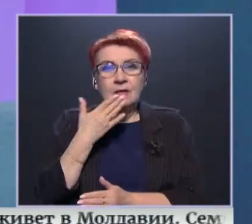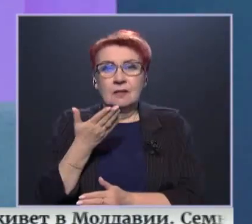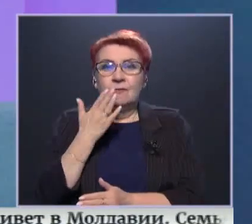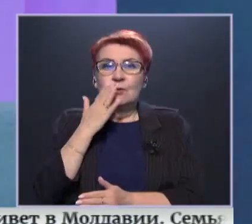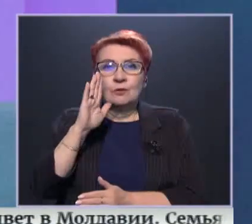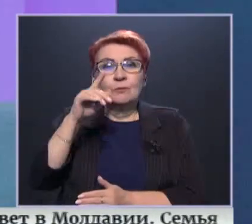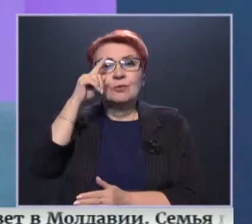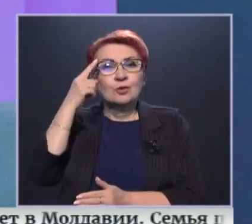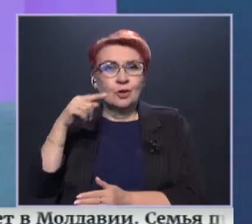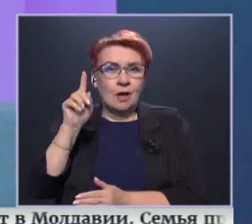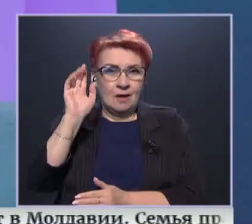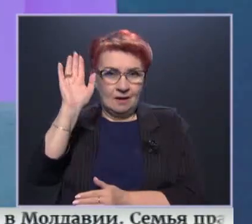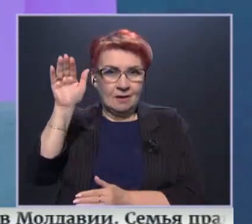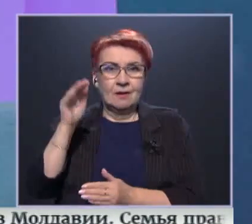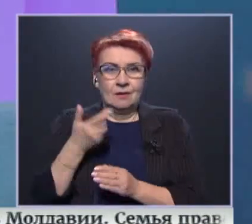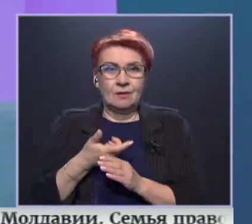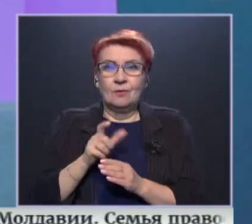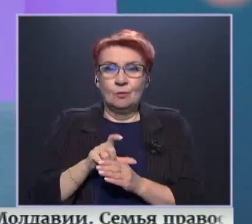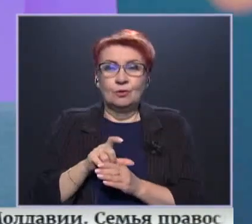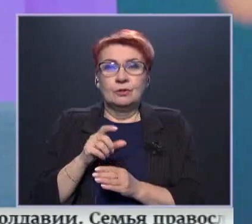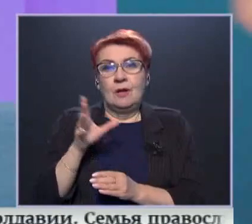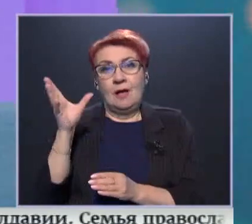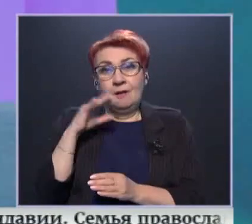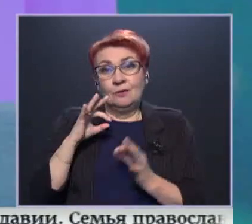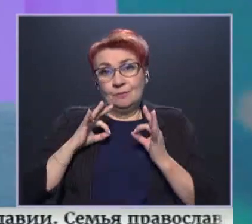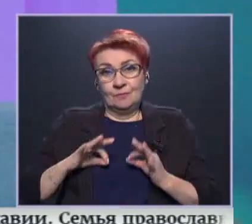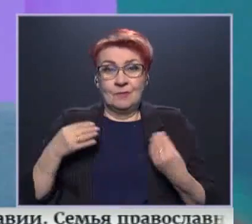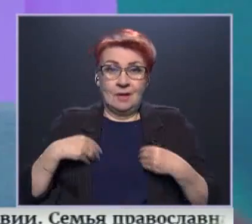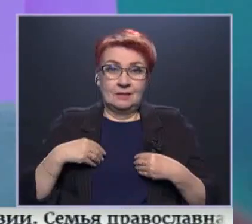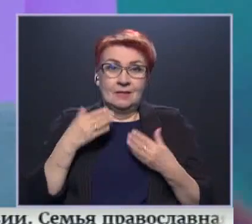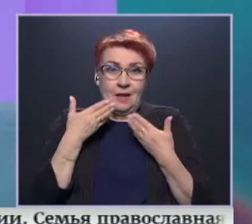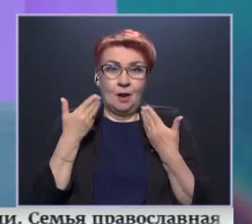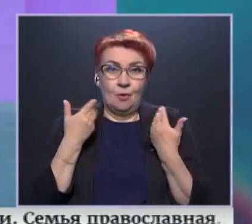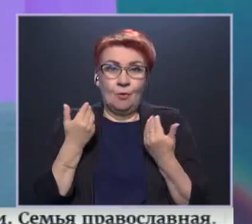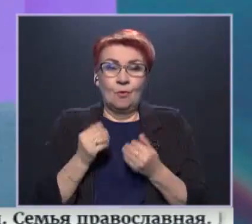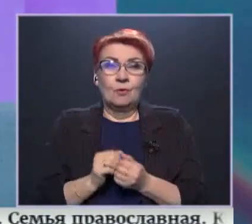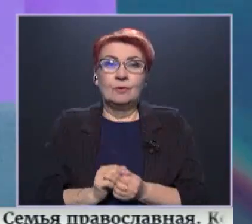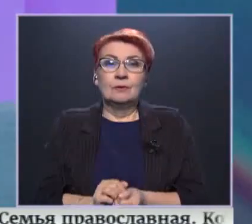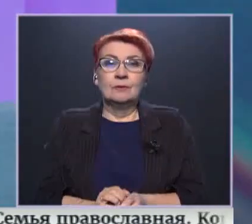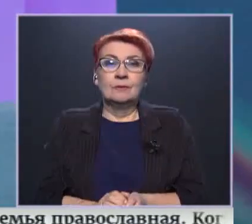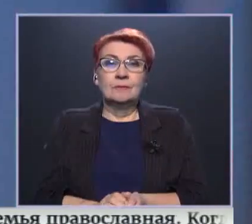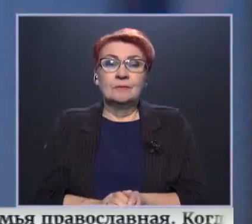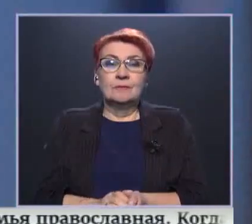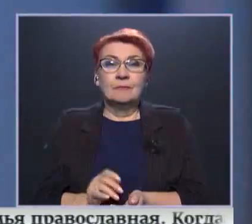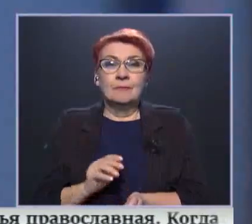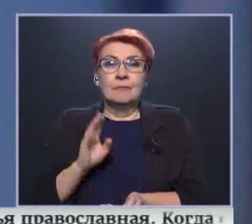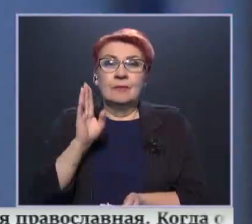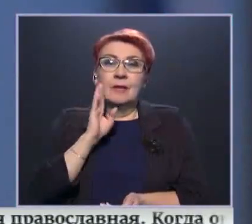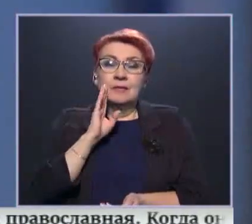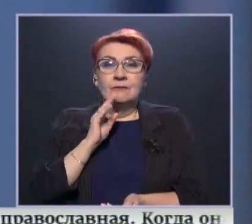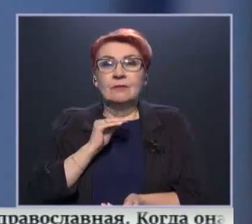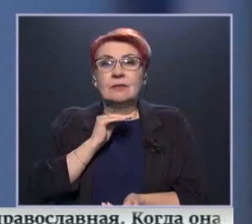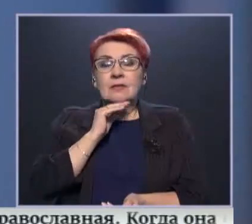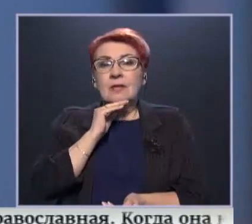Иерусалиме жарко очень, все легко одеты, и, значит, в том числе там девушки достаточно, может быть, так сказать,